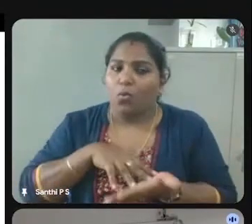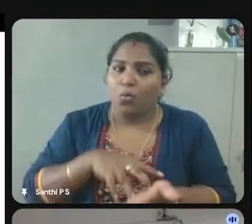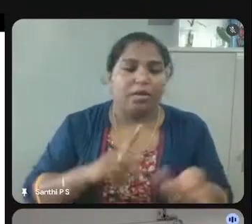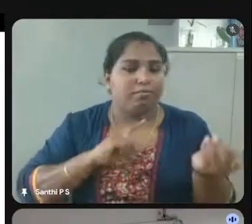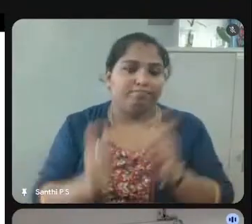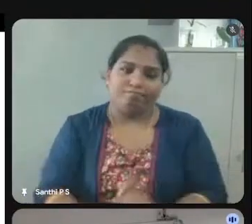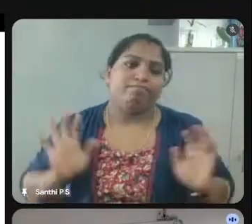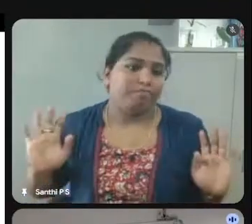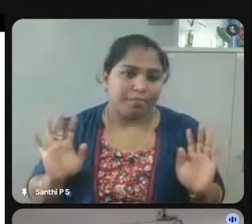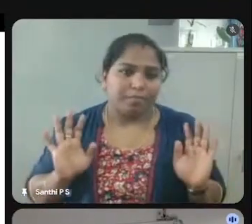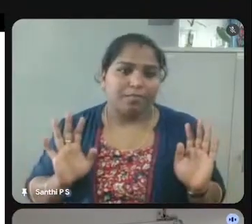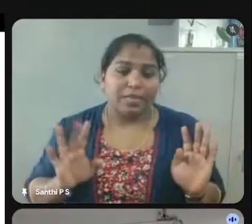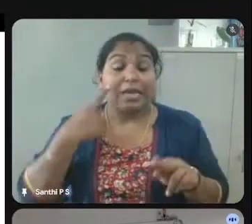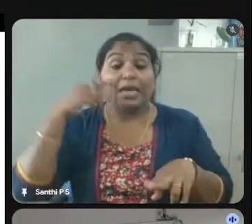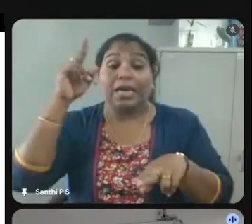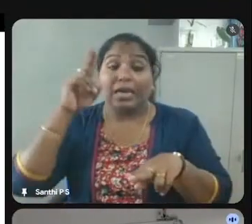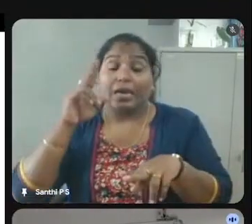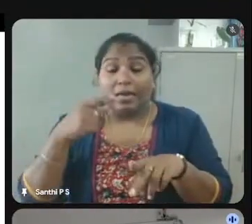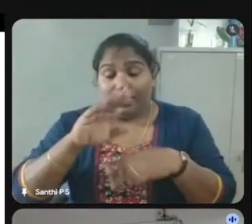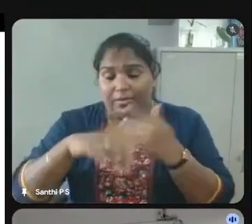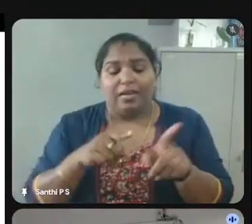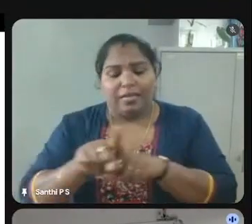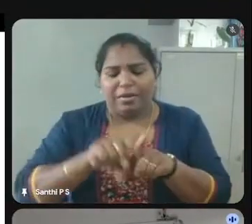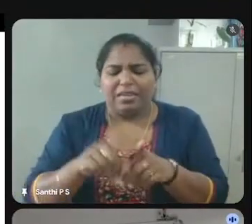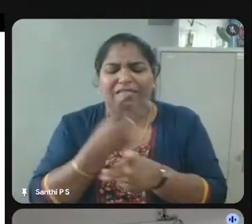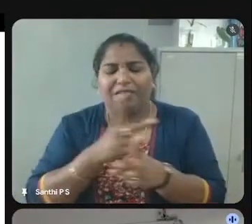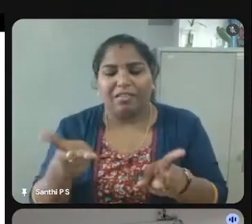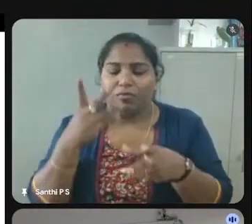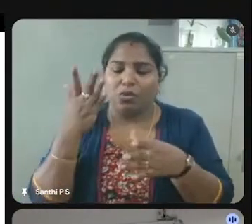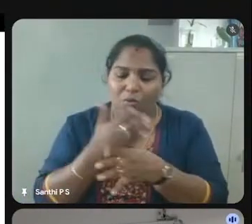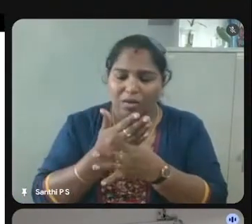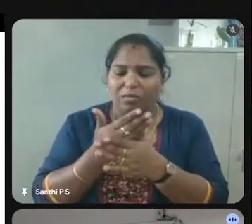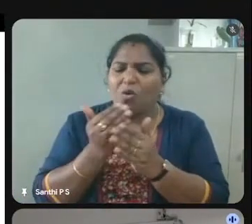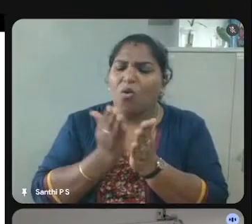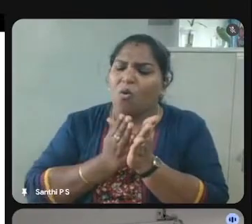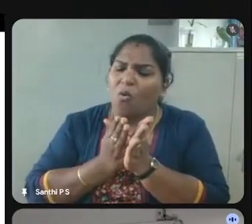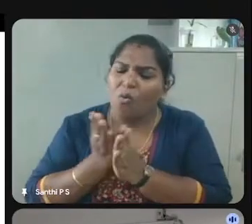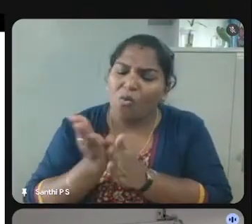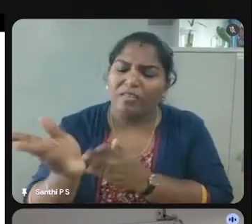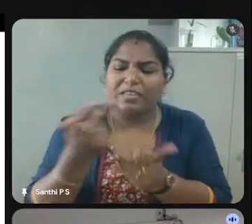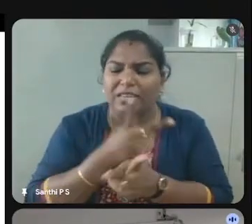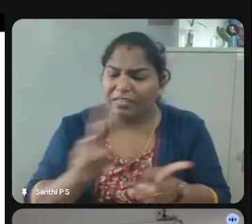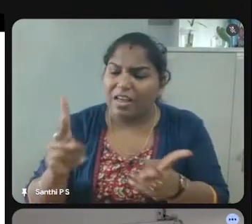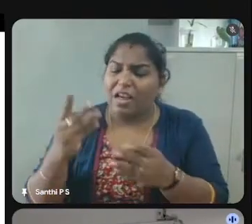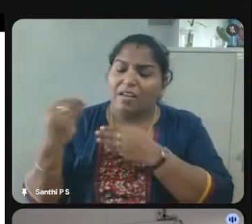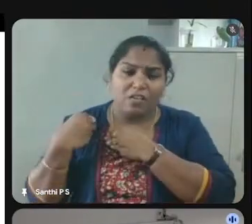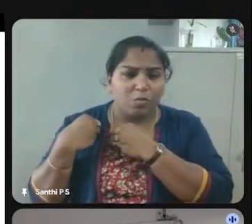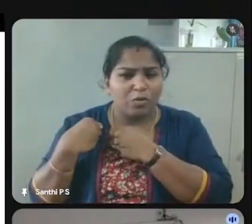തന്നെ തുടർച്ചയായ ഉത്തരവാദിത്വങ്ങൾ ഏറ്റെടുത്ത് ചെയ്യുമ്പോൾ ഉണ്ടാകുന്ന മാനസികമായ തളർച്ച. ഞാൻ മുന്നേ പറഞ്ഞു, ഒരുപാട് ഉത്തരവാദിത്തങ്ങൾ നമ്മൾ